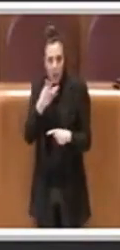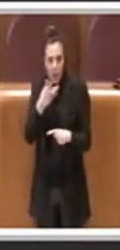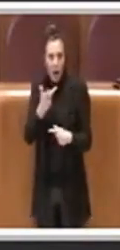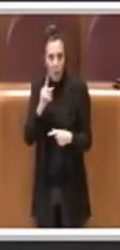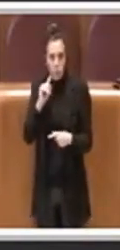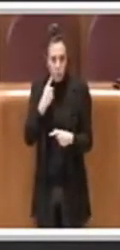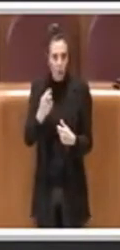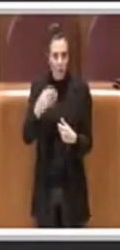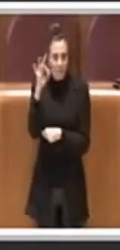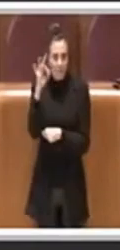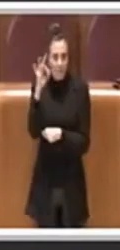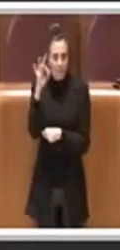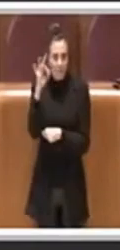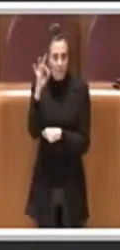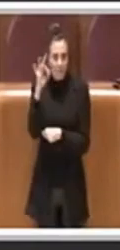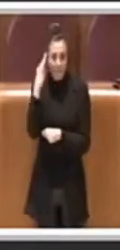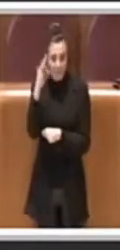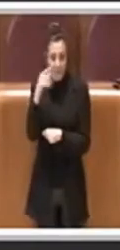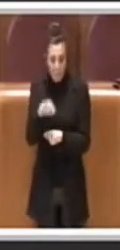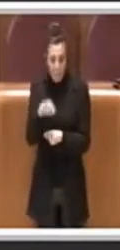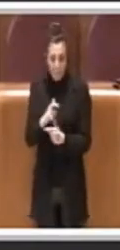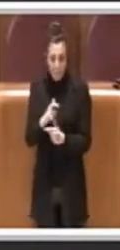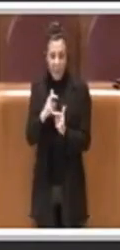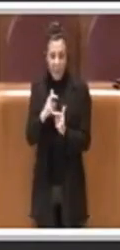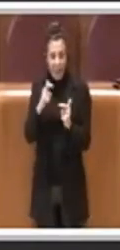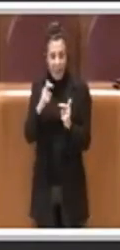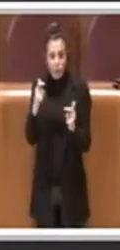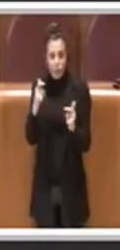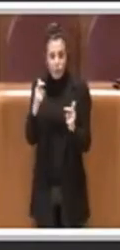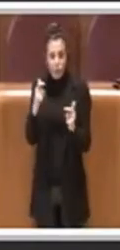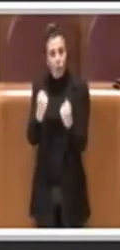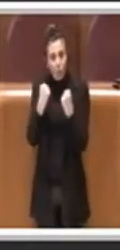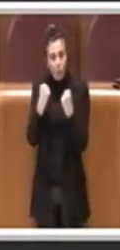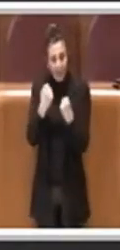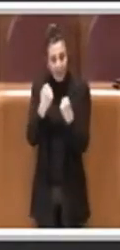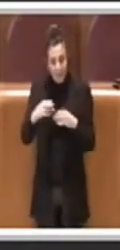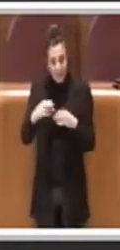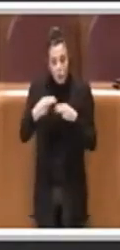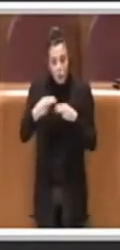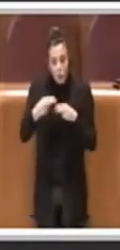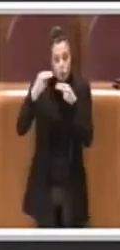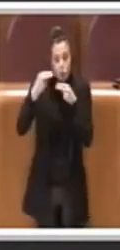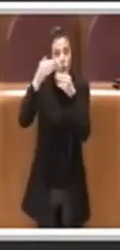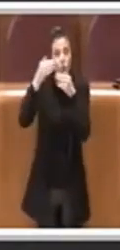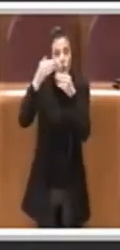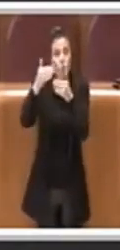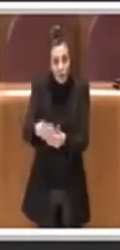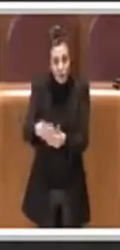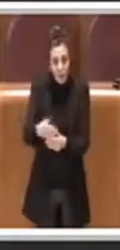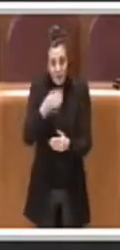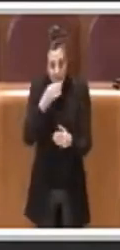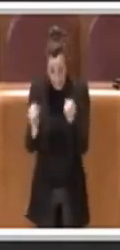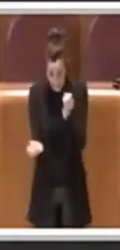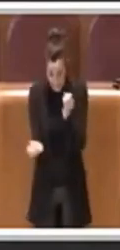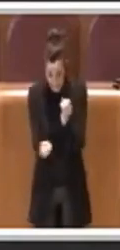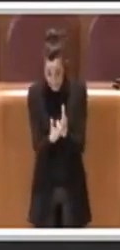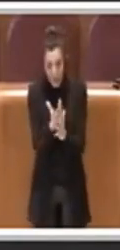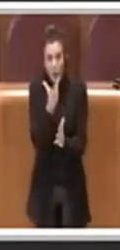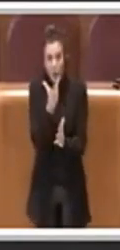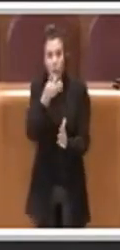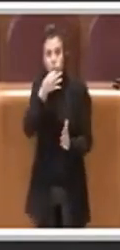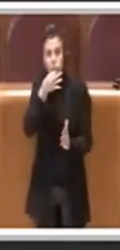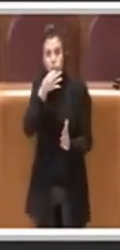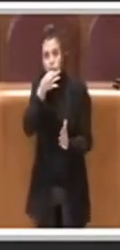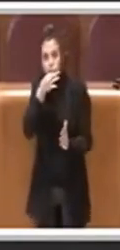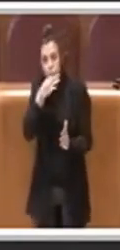alla sua maggior maggior potenza proprio nella fase successiva sia di realizzazione perché si può si